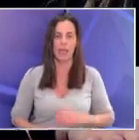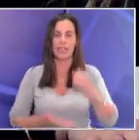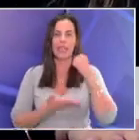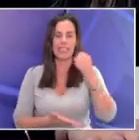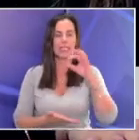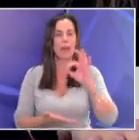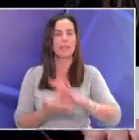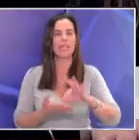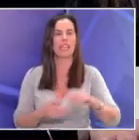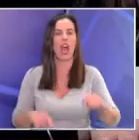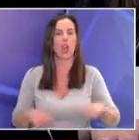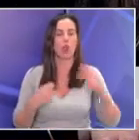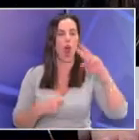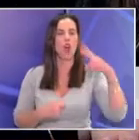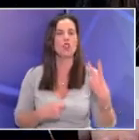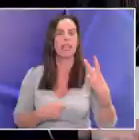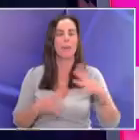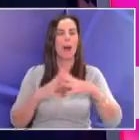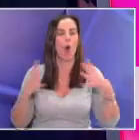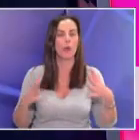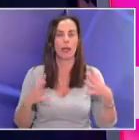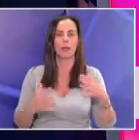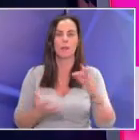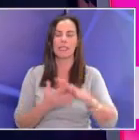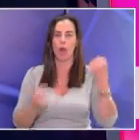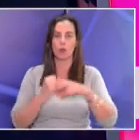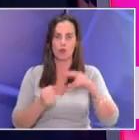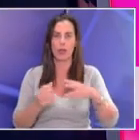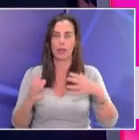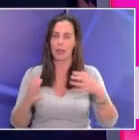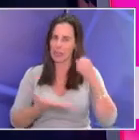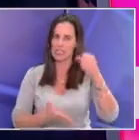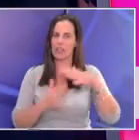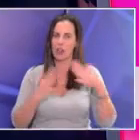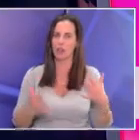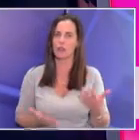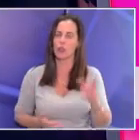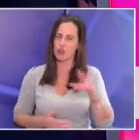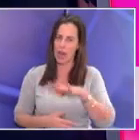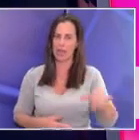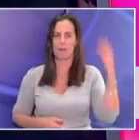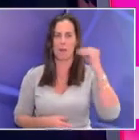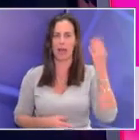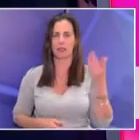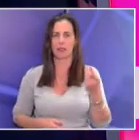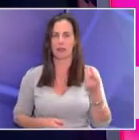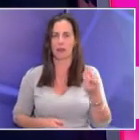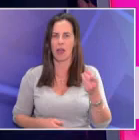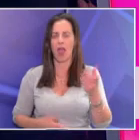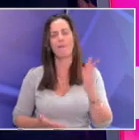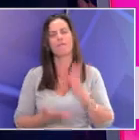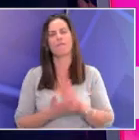משרד החינוך הוא התקציב השני בגודלו במדינת ישראל. Okay. למשרד התחבורה יש תקציב גם לא קטן. נכון. יש ילדים בבית ספר, הם קהל